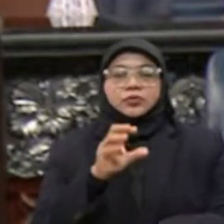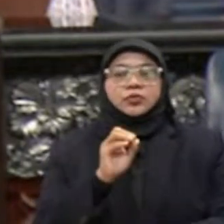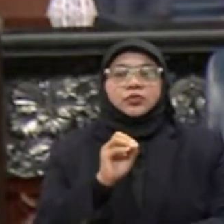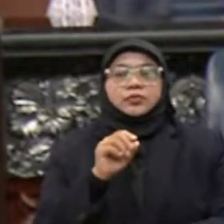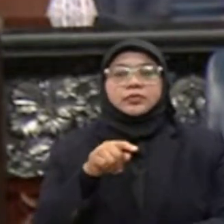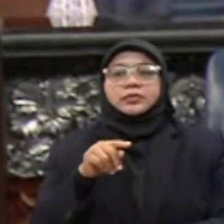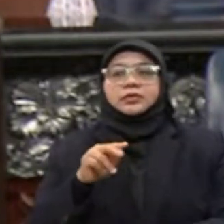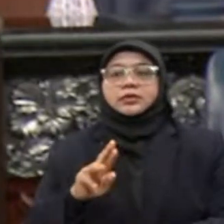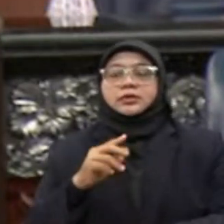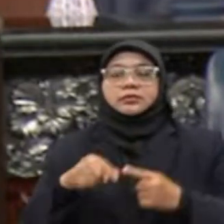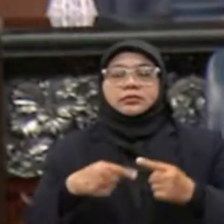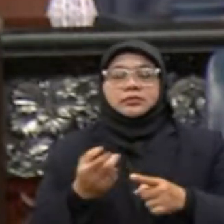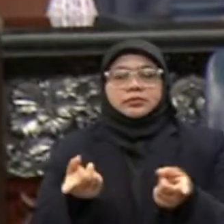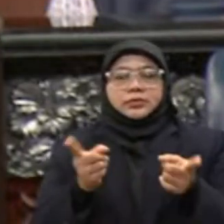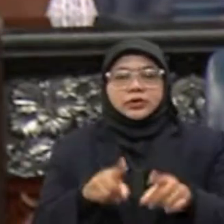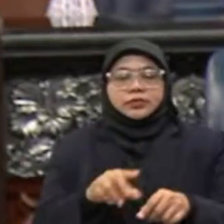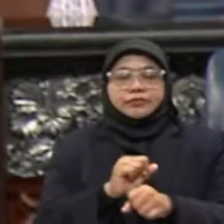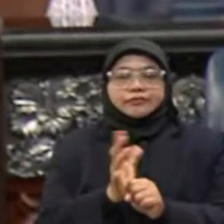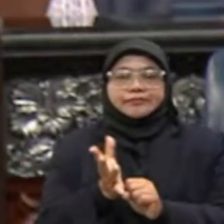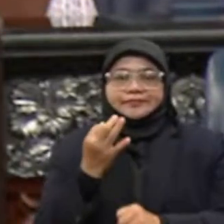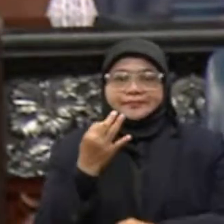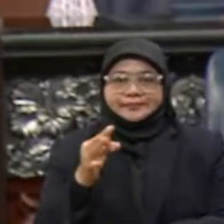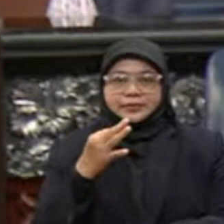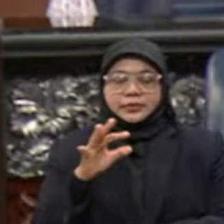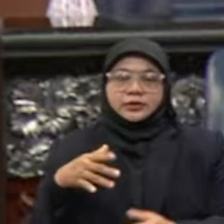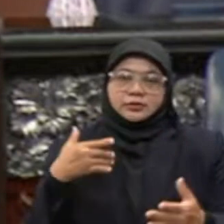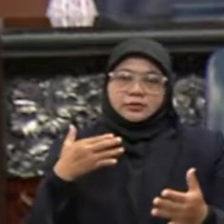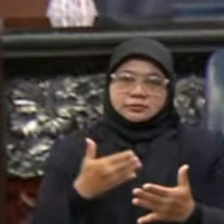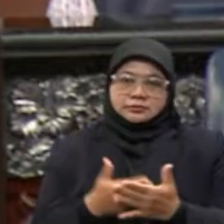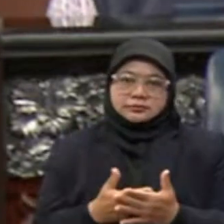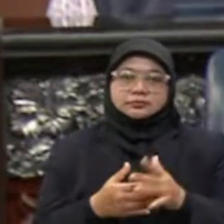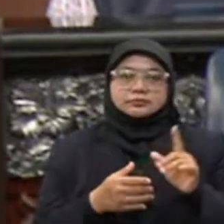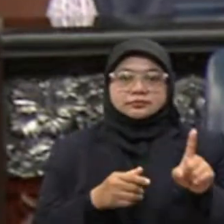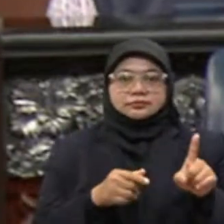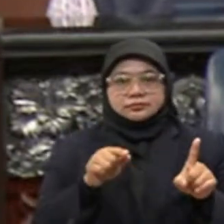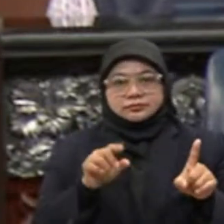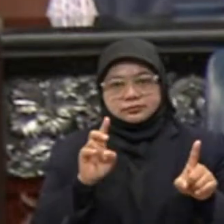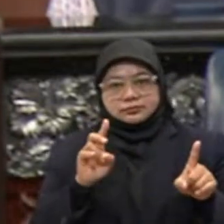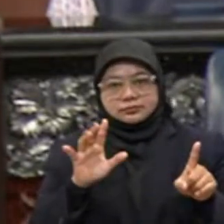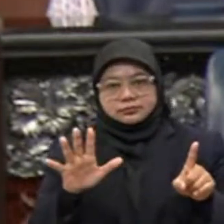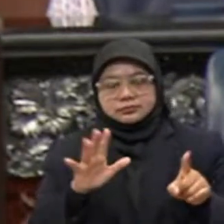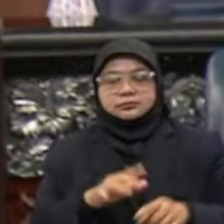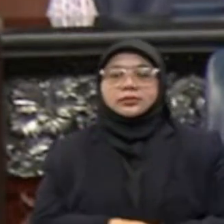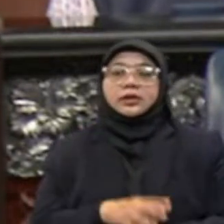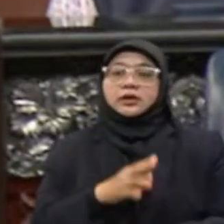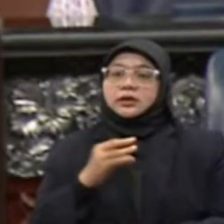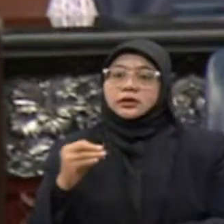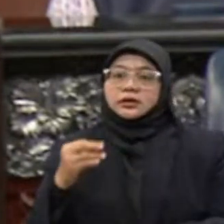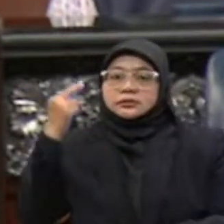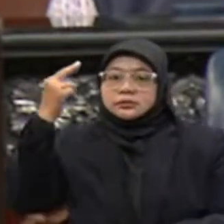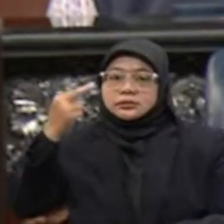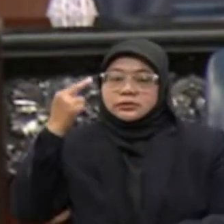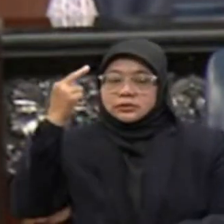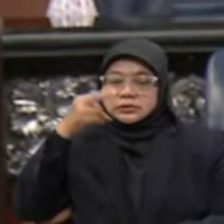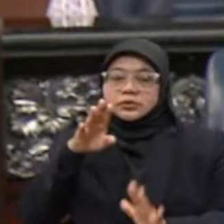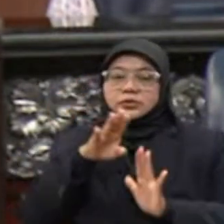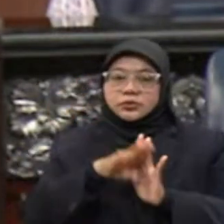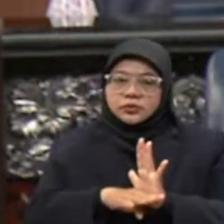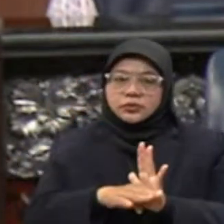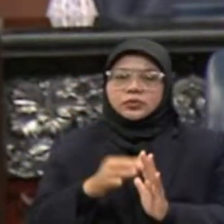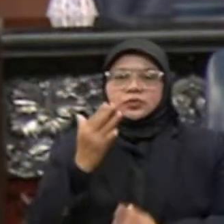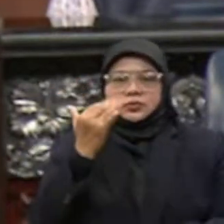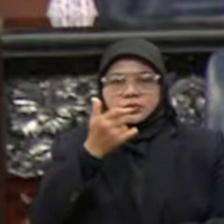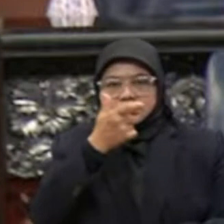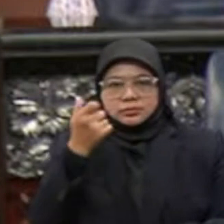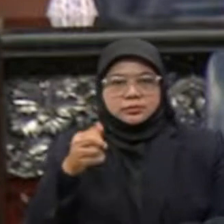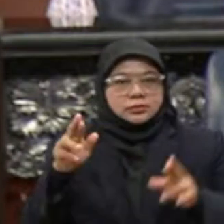pada ketika covid sehingga satu poin 75 antara tujuan kita turunkan itu supaya